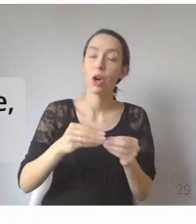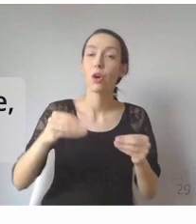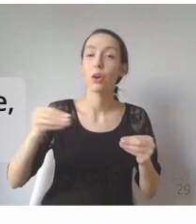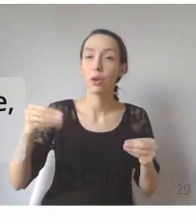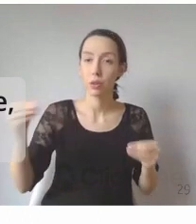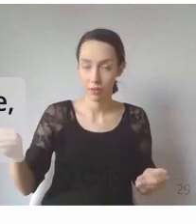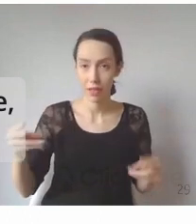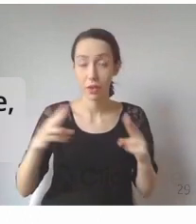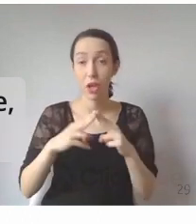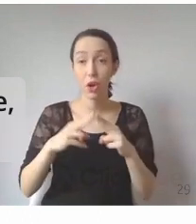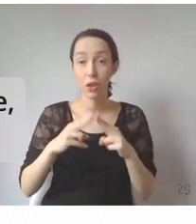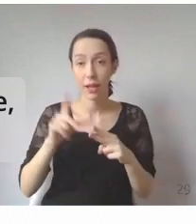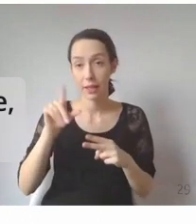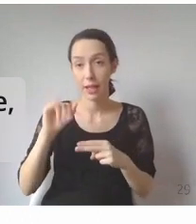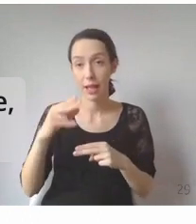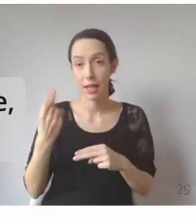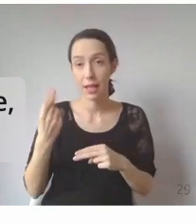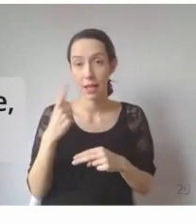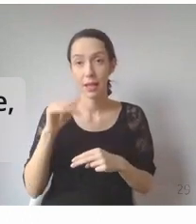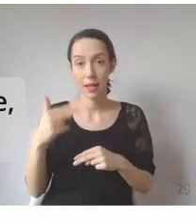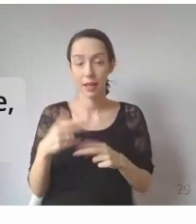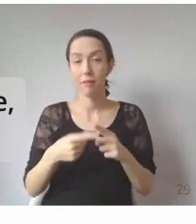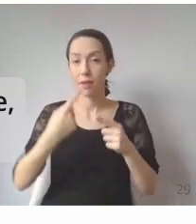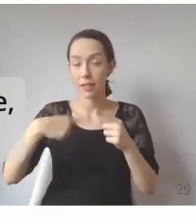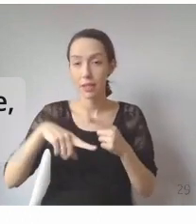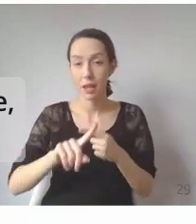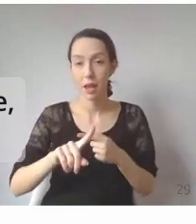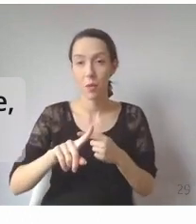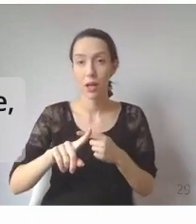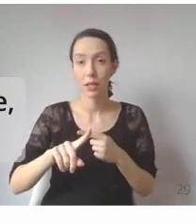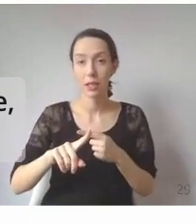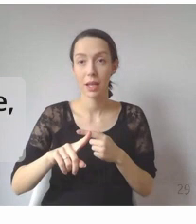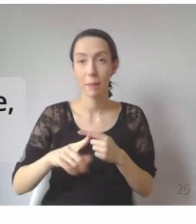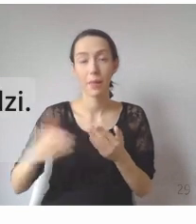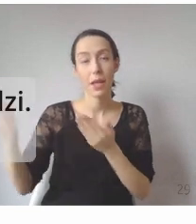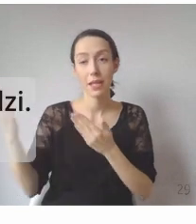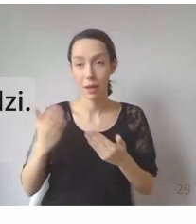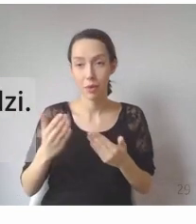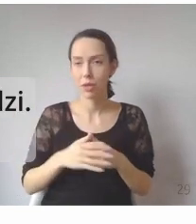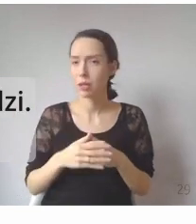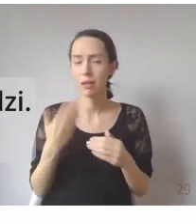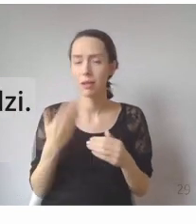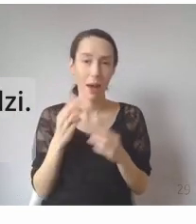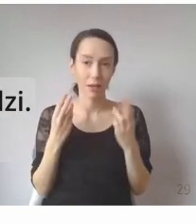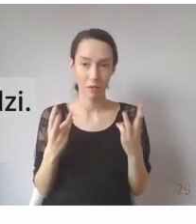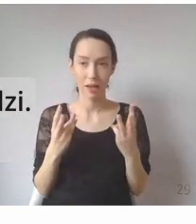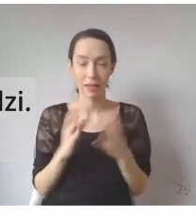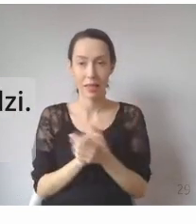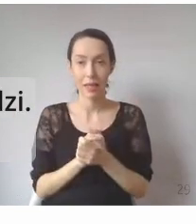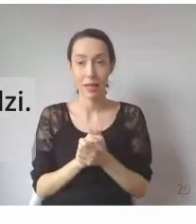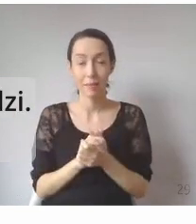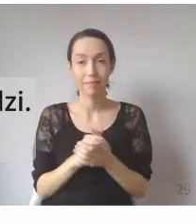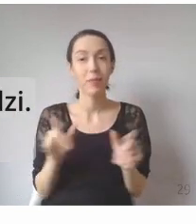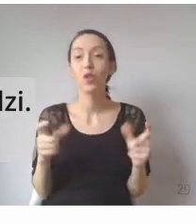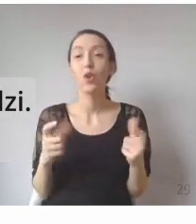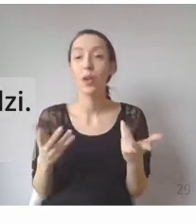swoją sieć kontaktów na LinkedInie, wysyłając spersonalizowane zaproszenia. To jest bardzo ważne, czyli już Wam pokażę, o co mi